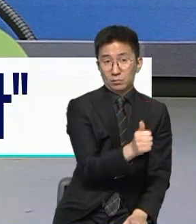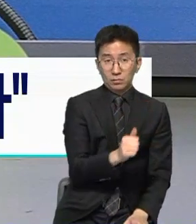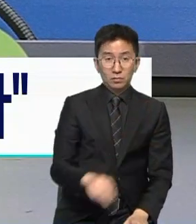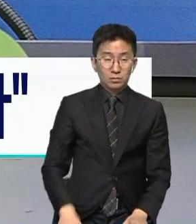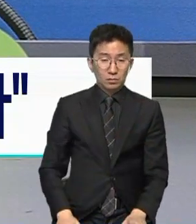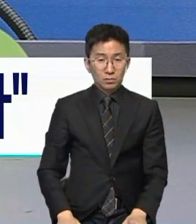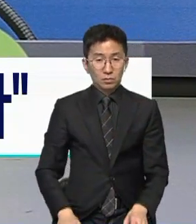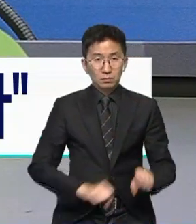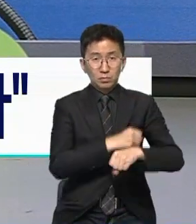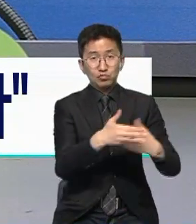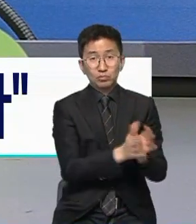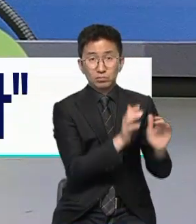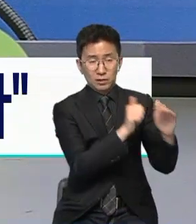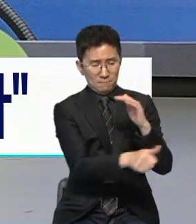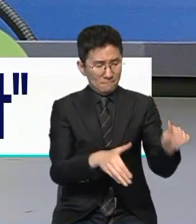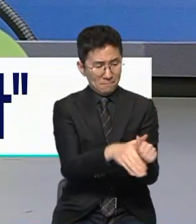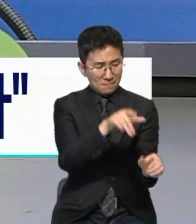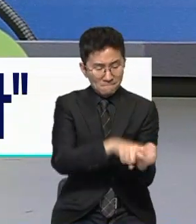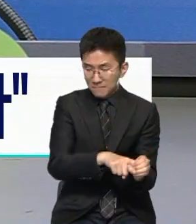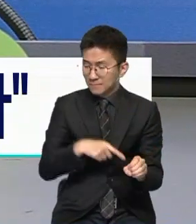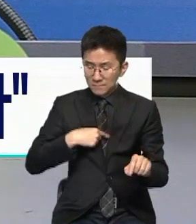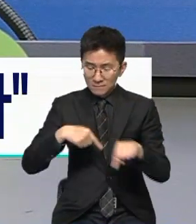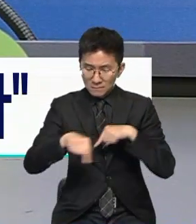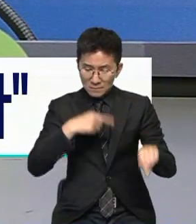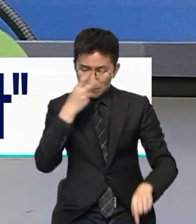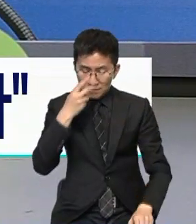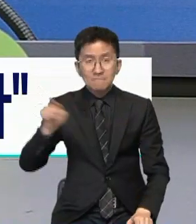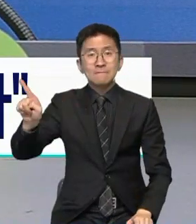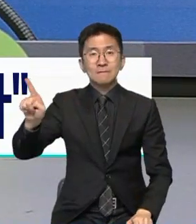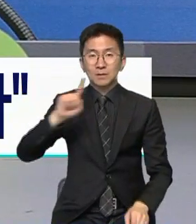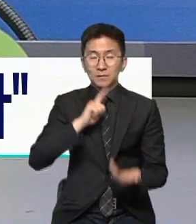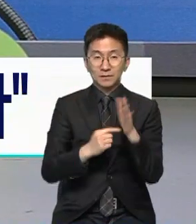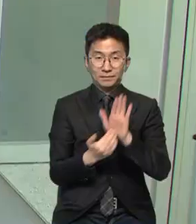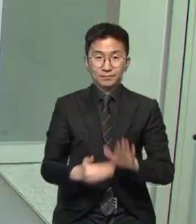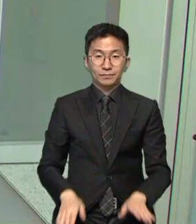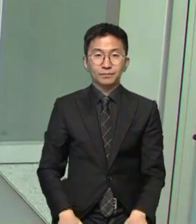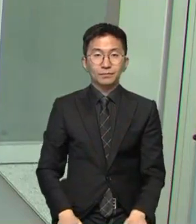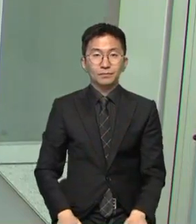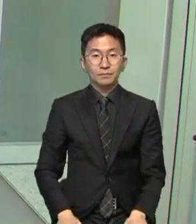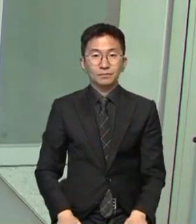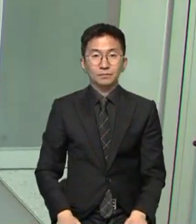겨냥한 정치 수사라고 반발했습니다. 편광현 기자입니다.